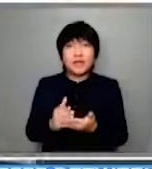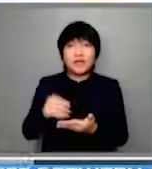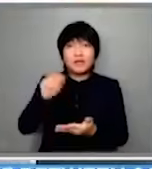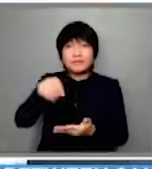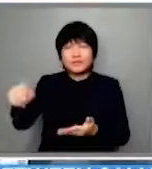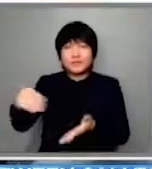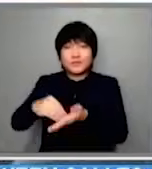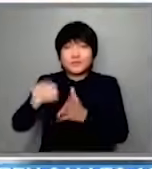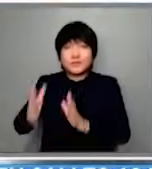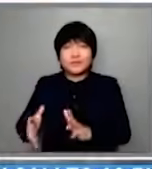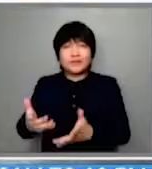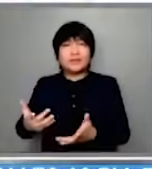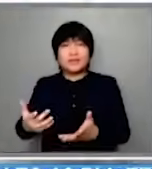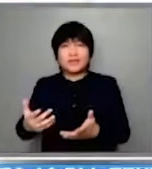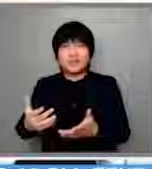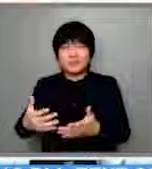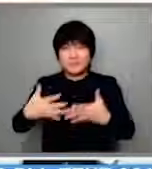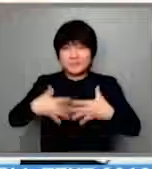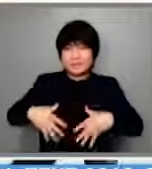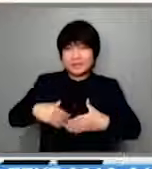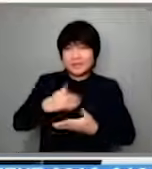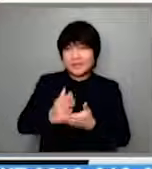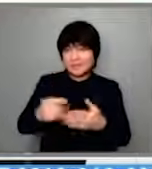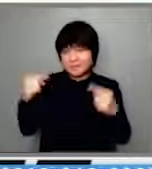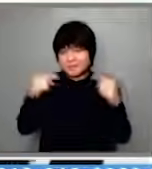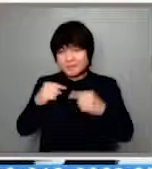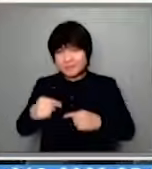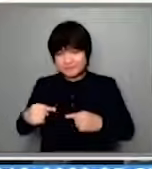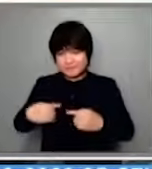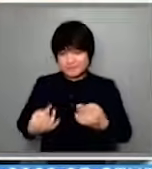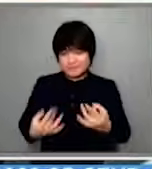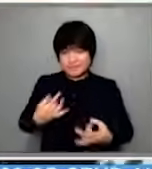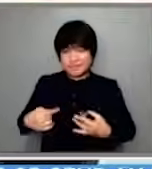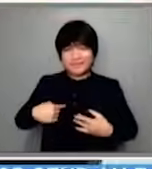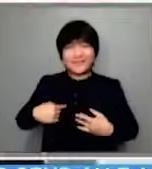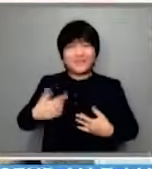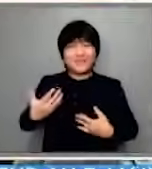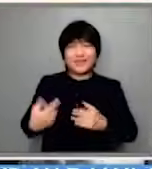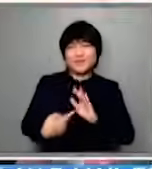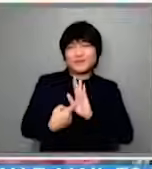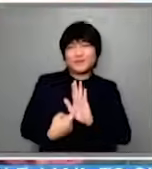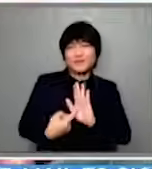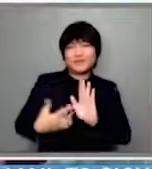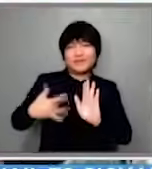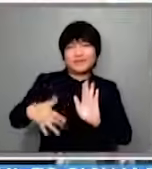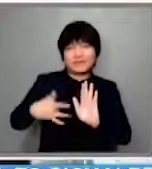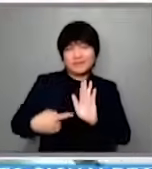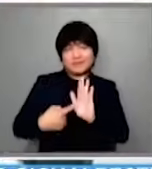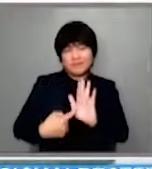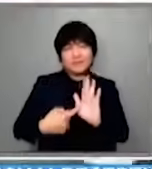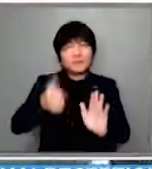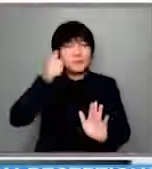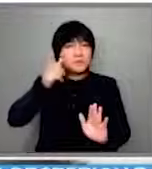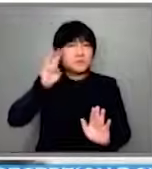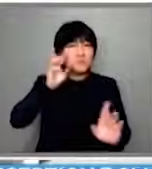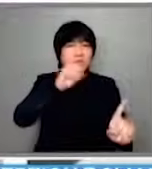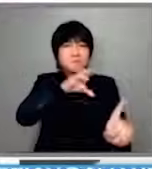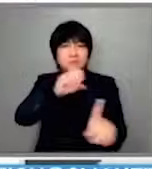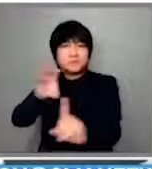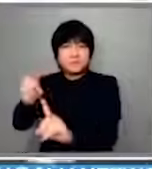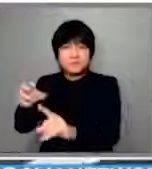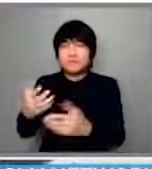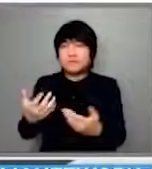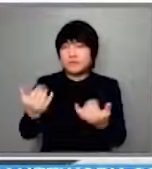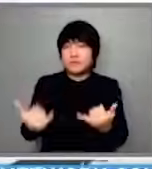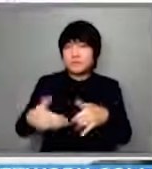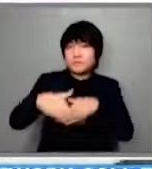mga nasugatan dahil sa paputok. Ayon sa grupong Band Toxics na partner ng paaralan sa parada ngayong umaga, bukod